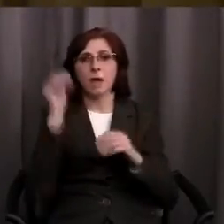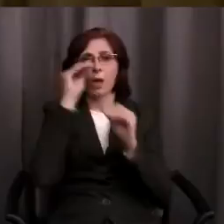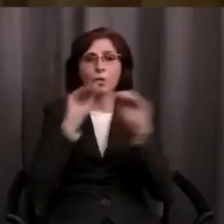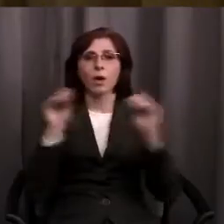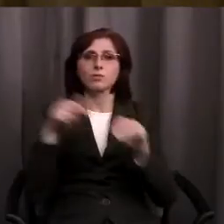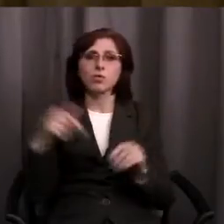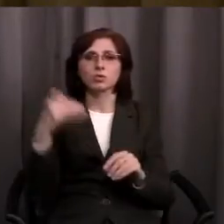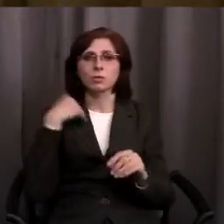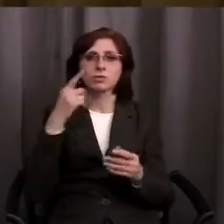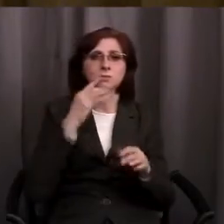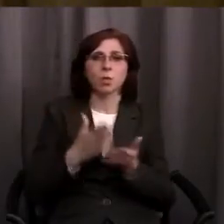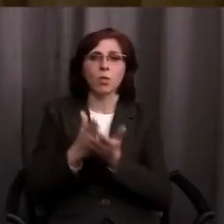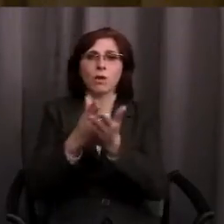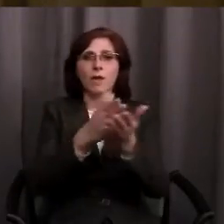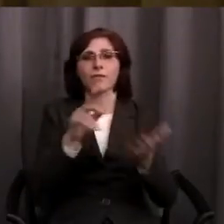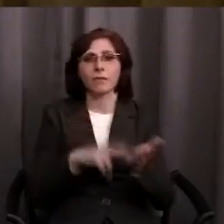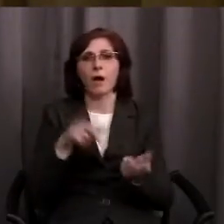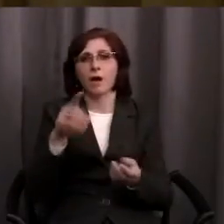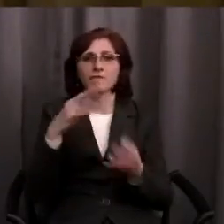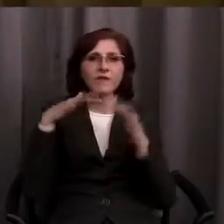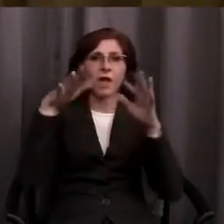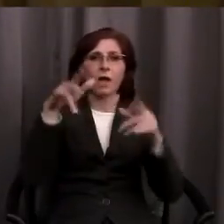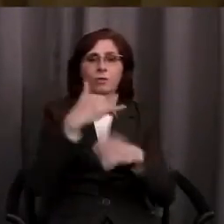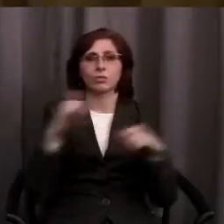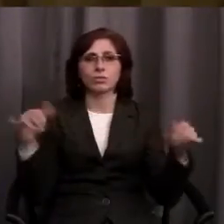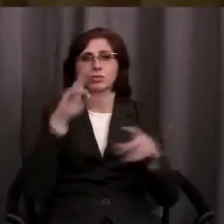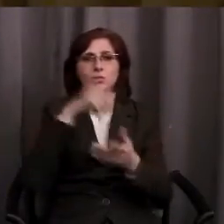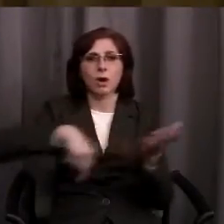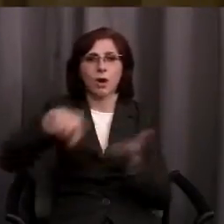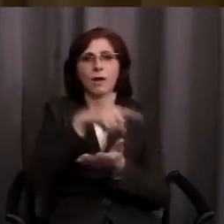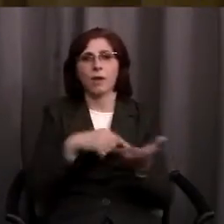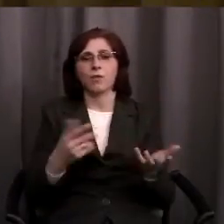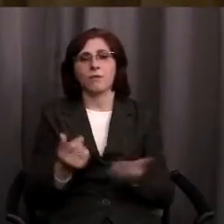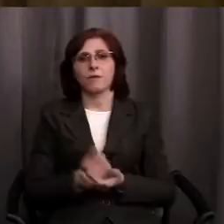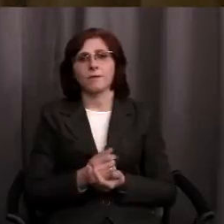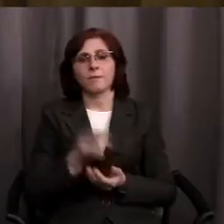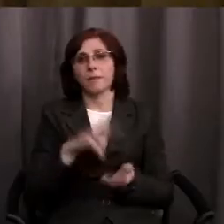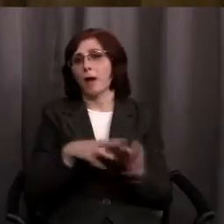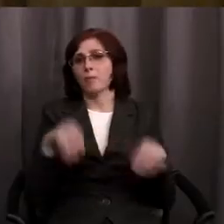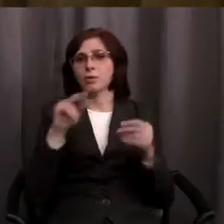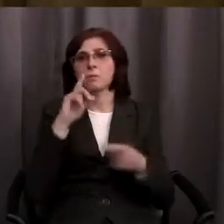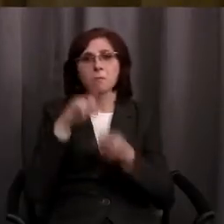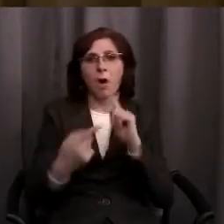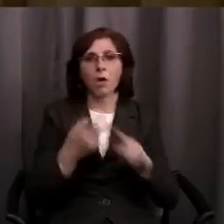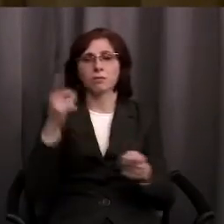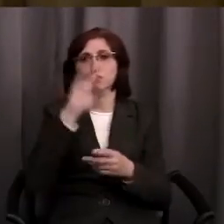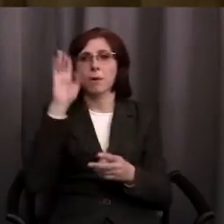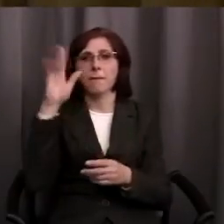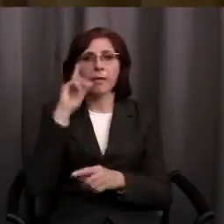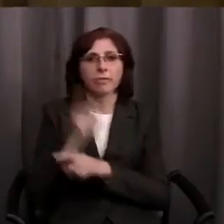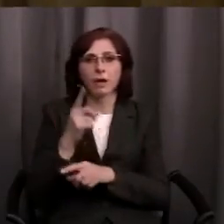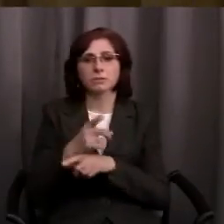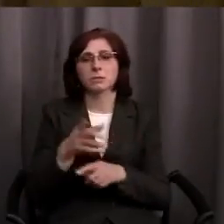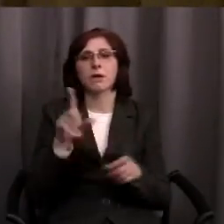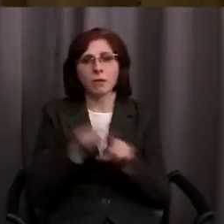nastawiona, ukierunkowana na wiele różnych kręgów. począwszy od polityków i decydentów,